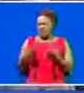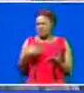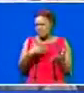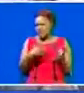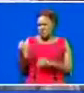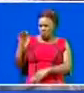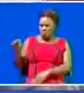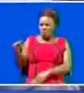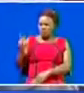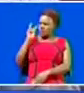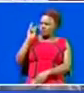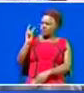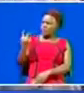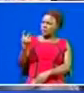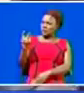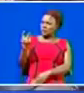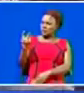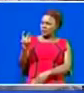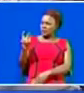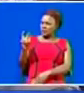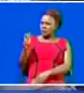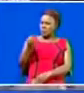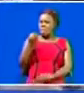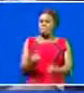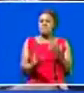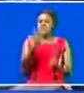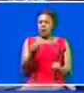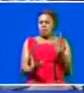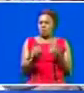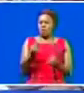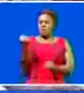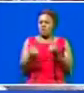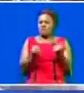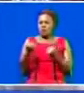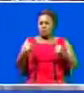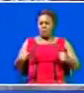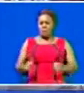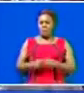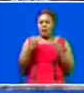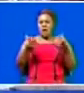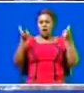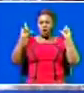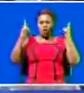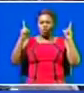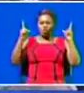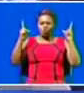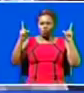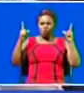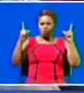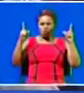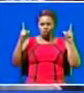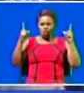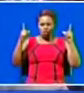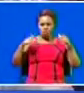asubuhi sana. Kuangalia tu hivi nikaona kama ni miracle. Nikaona gari imevurutwa na lori sasa inaenda hata